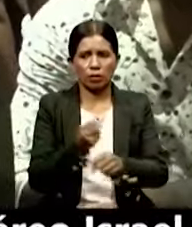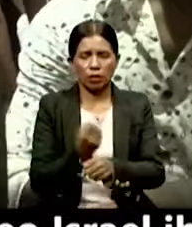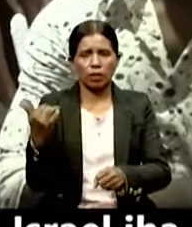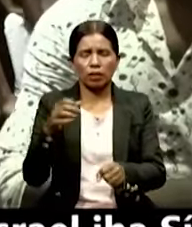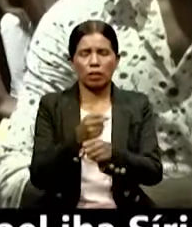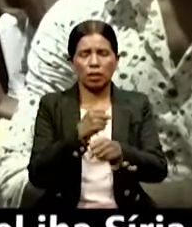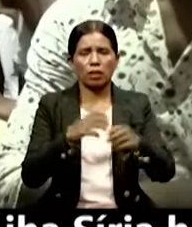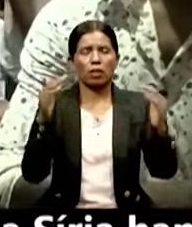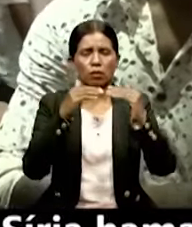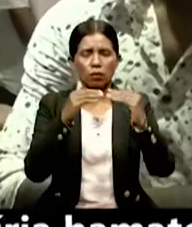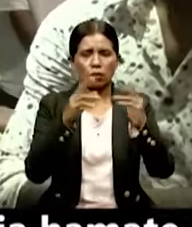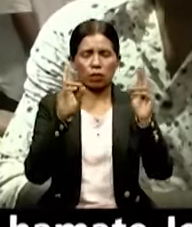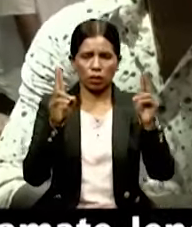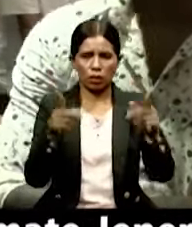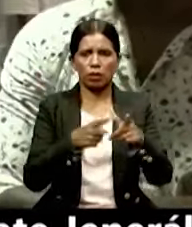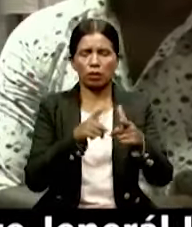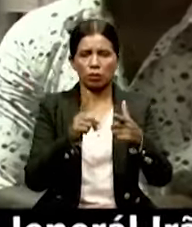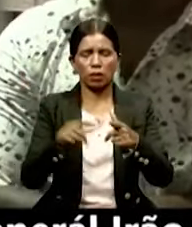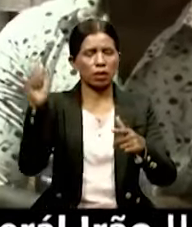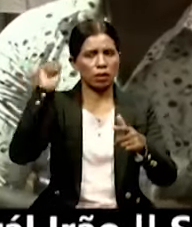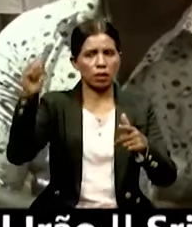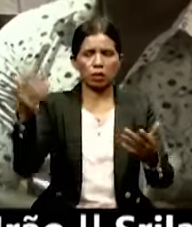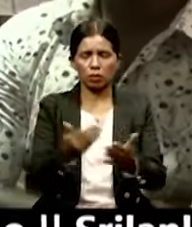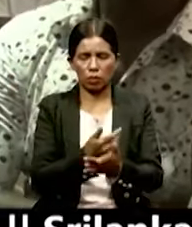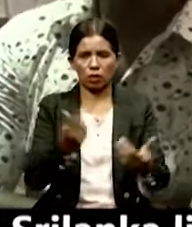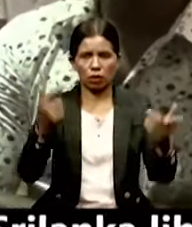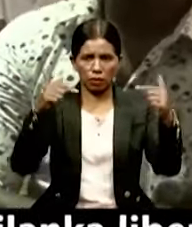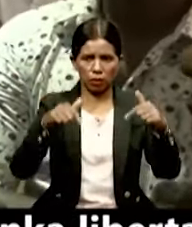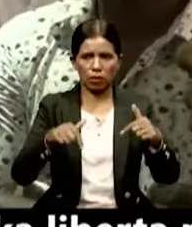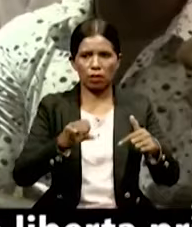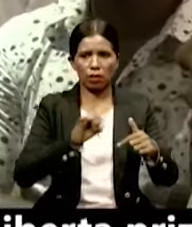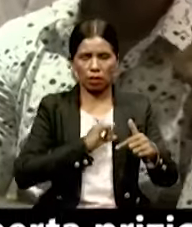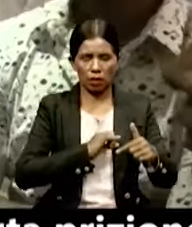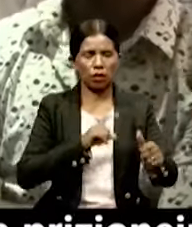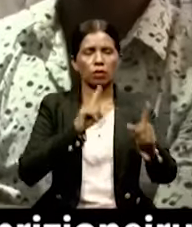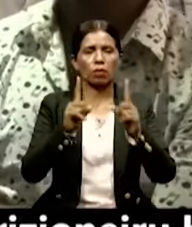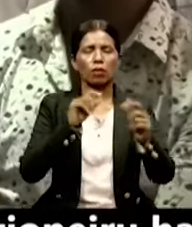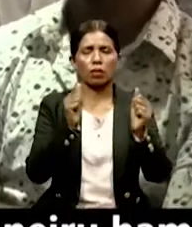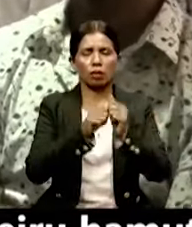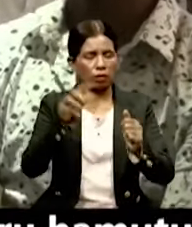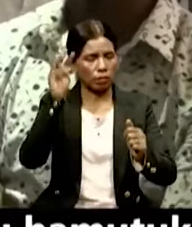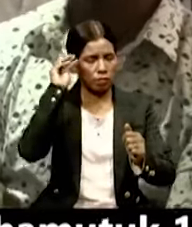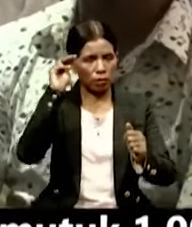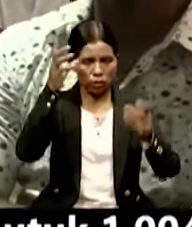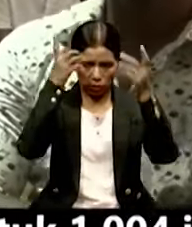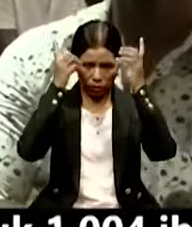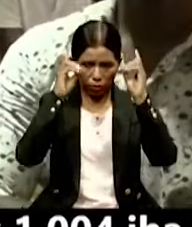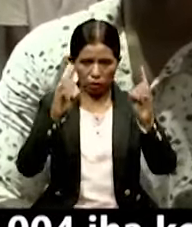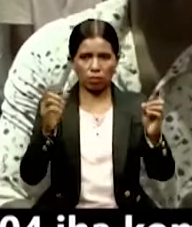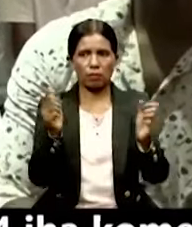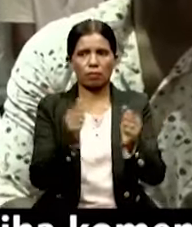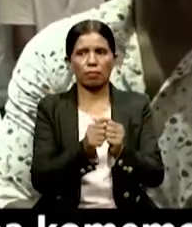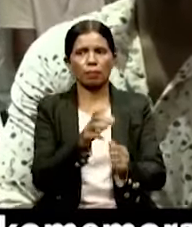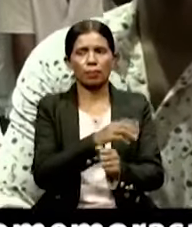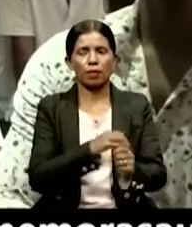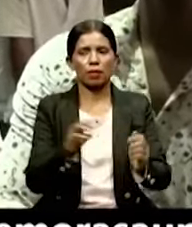rahalu congresso lá lá es mai, e depois candidato foi rumah ia mai, lihat le. Mas saya usir dia nak eksekutif para ni lah, awak decision deliberasan rum.